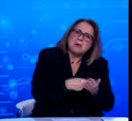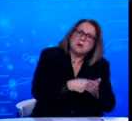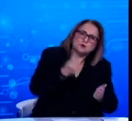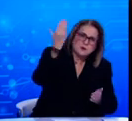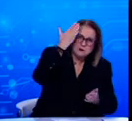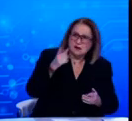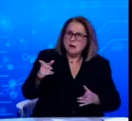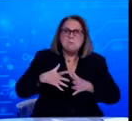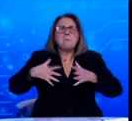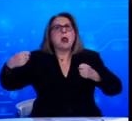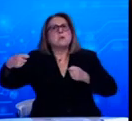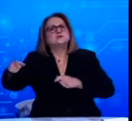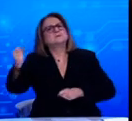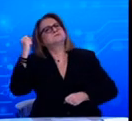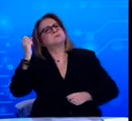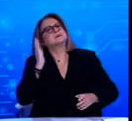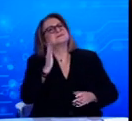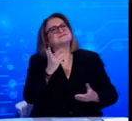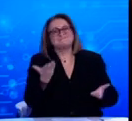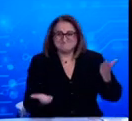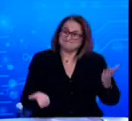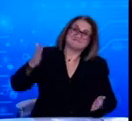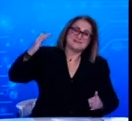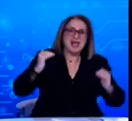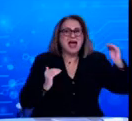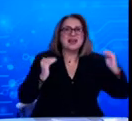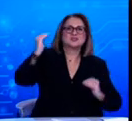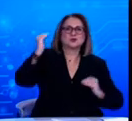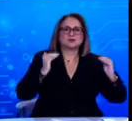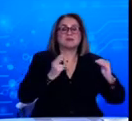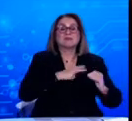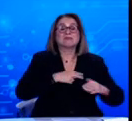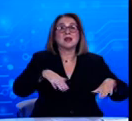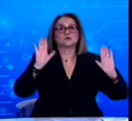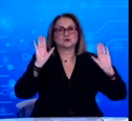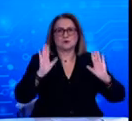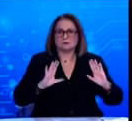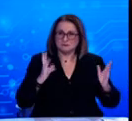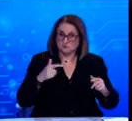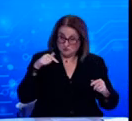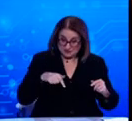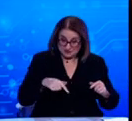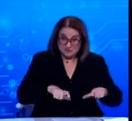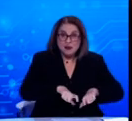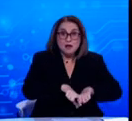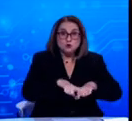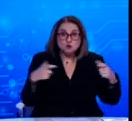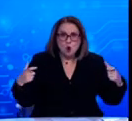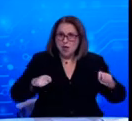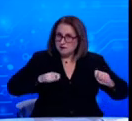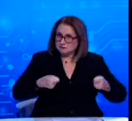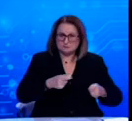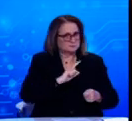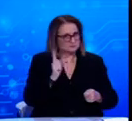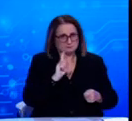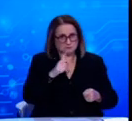πανδημία. Γνωρίζουμε, για παράδειγμα, ότι τα σχολεία πρέπει να είναι τα τελευταία που θα κλείσουν σε μια νέα έξαρση της πανδημίας και όχι τα